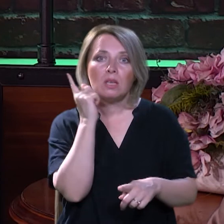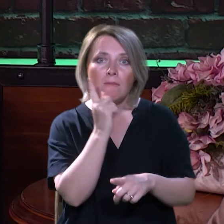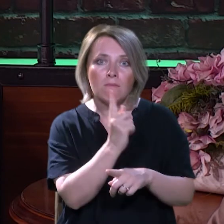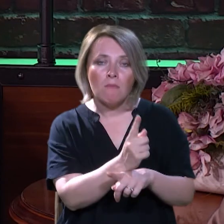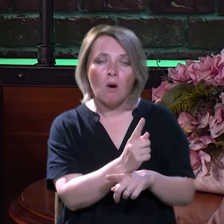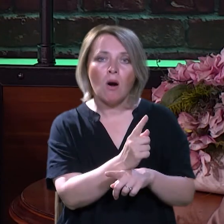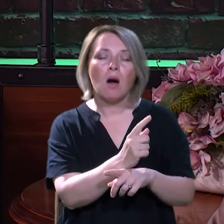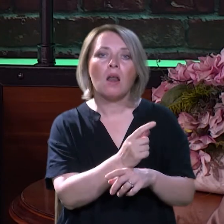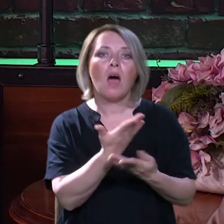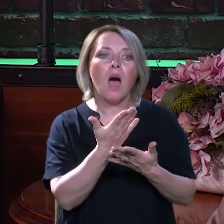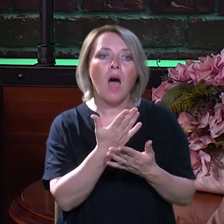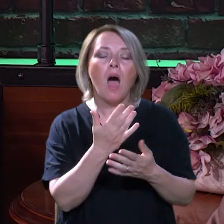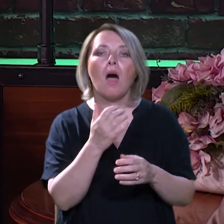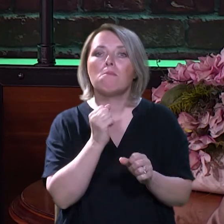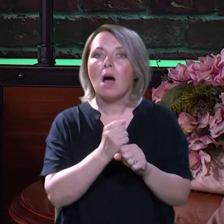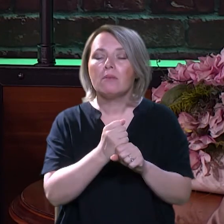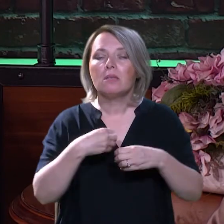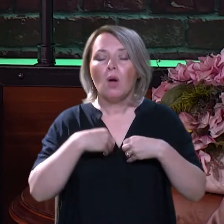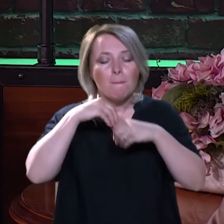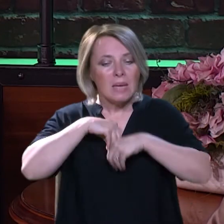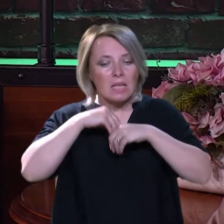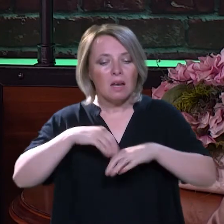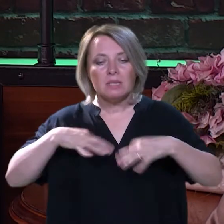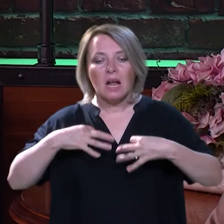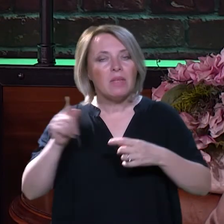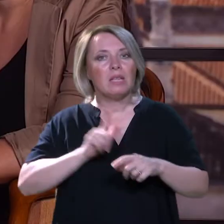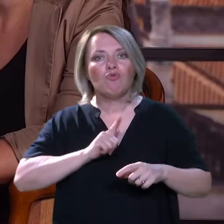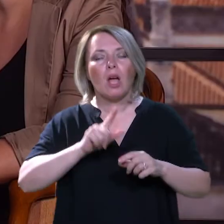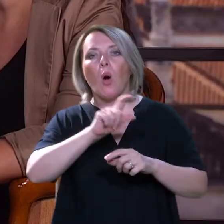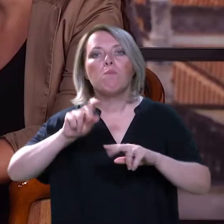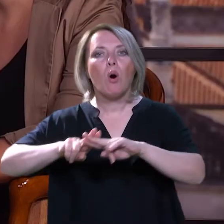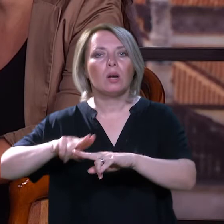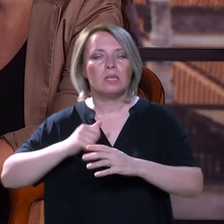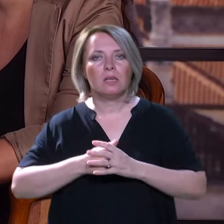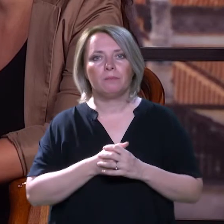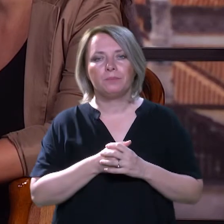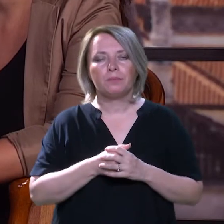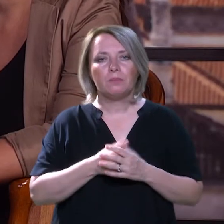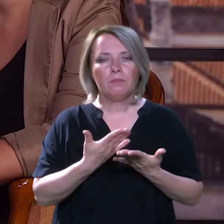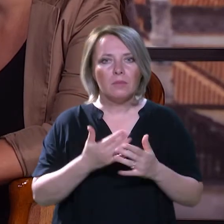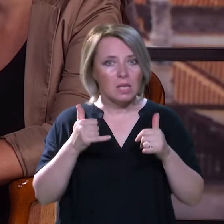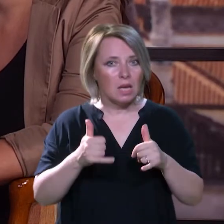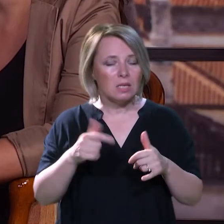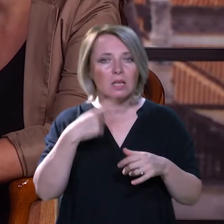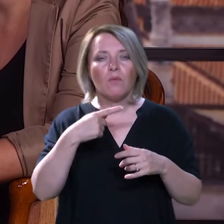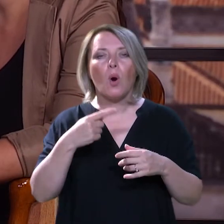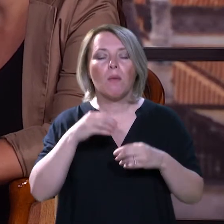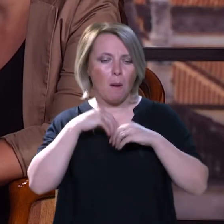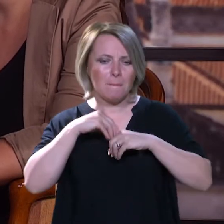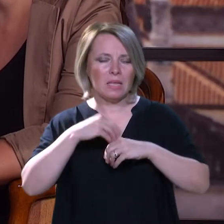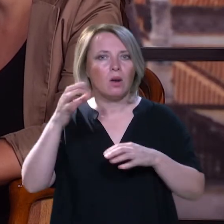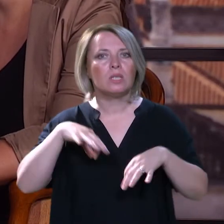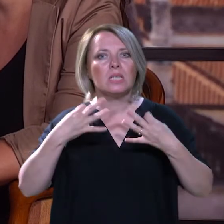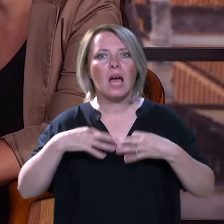u bolnici čekajući kad će ga neko izvući i spasiti. Čini mi se zapravo da danas i kad govorimo općenito o